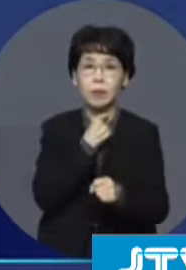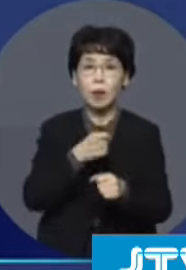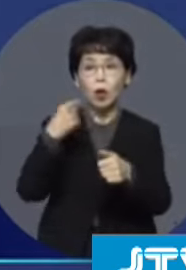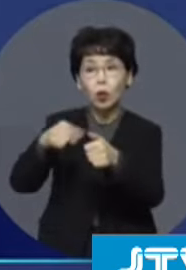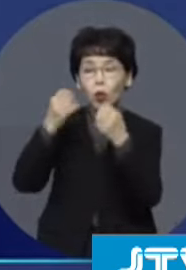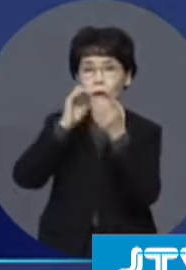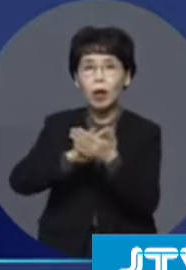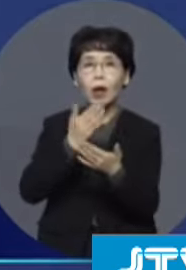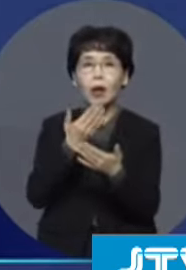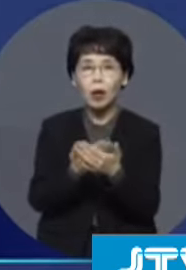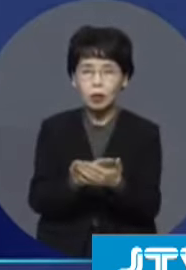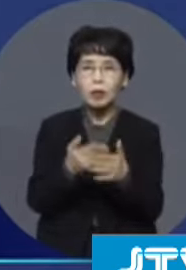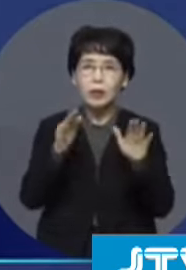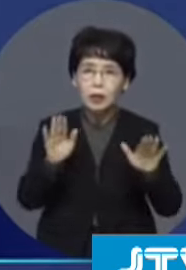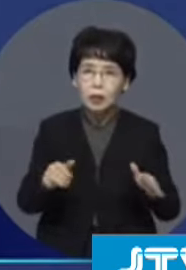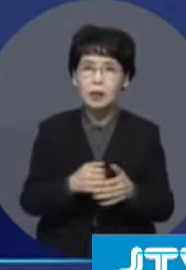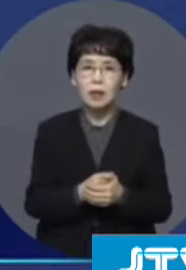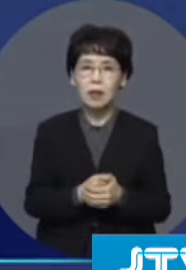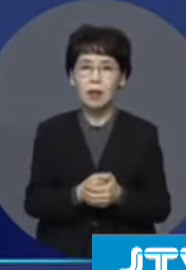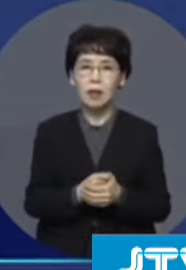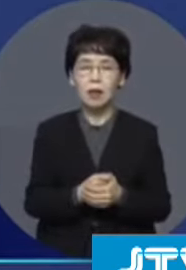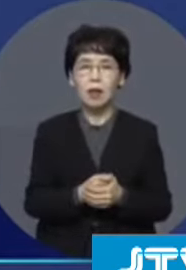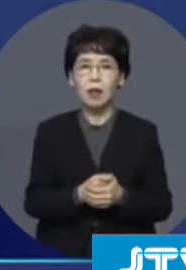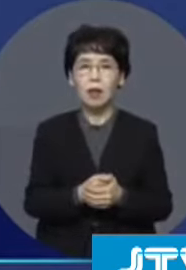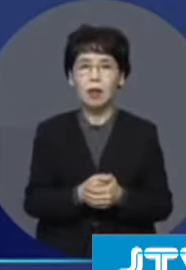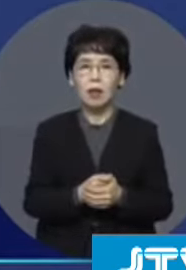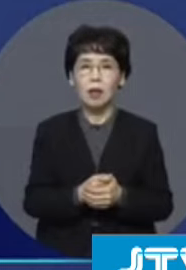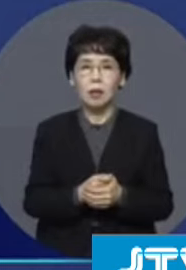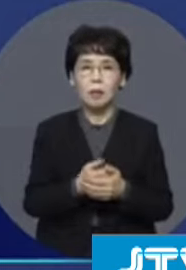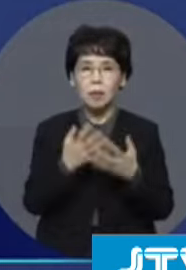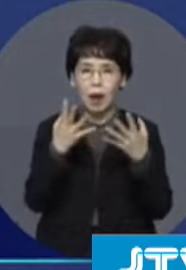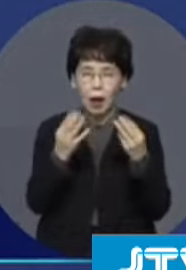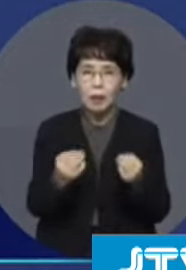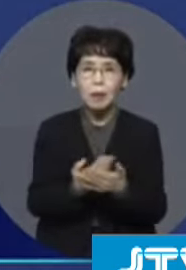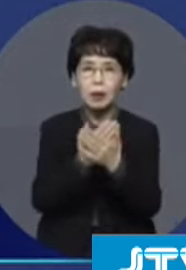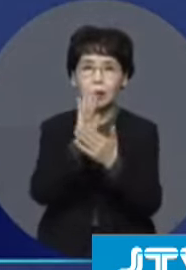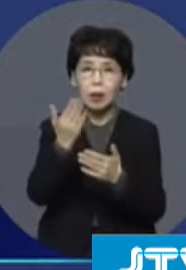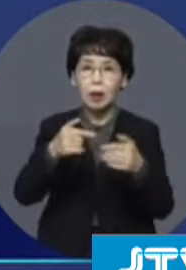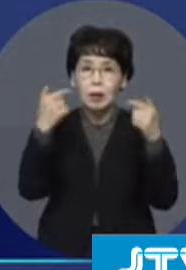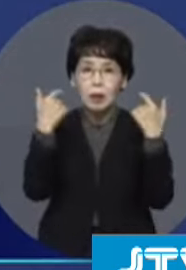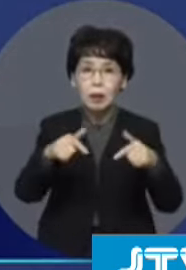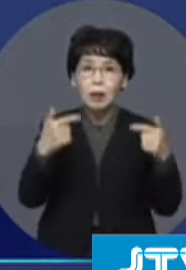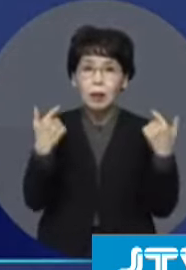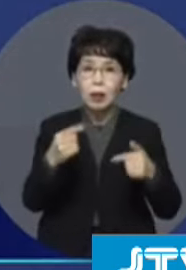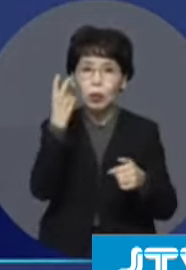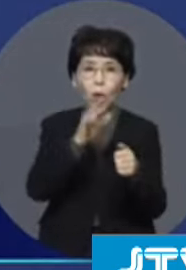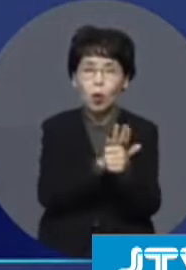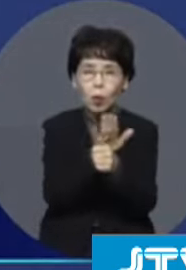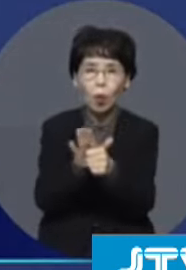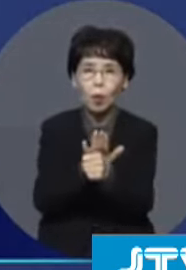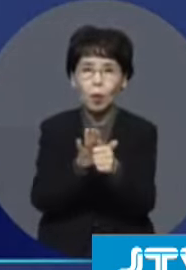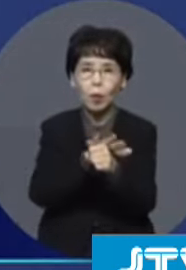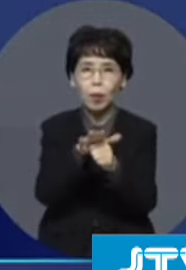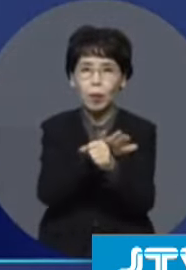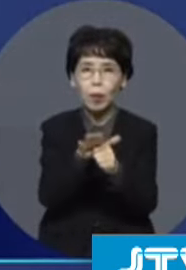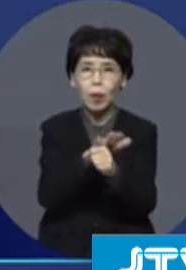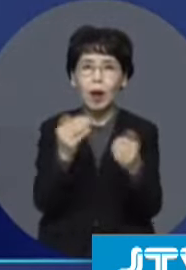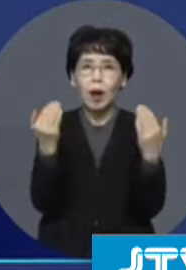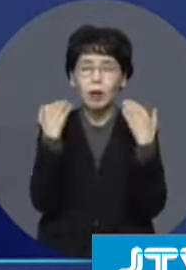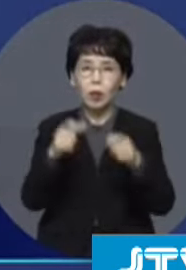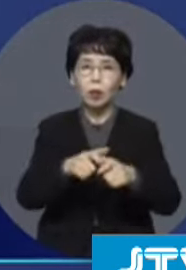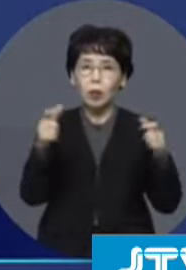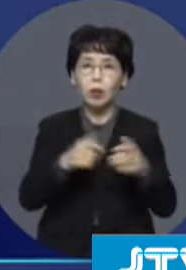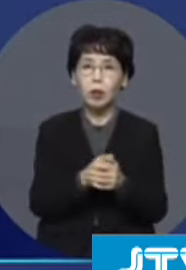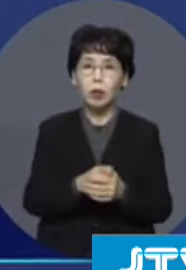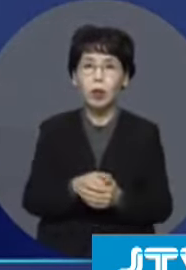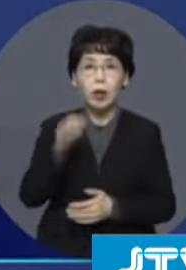교육개혁은 이제 본 궤도에 올랐습니다. 늘봄 학교를 계획대로 확대하고 융합형 미래